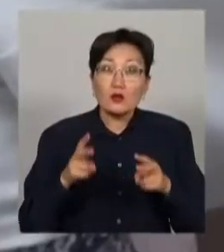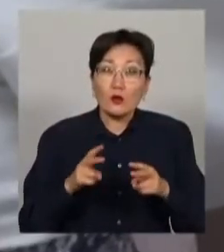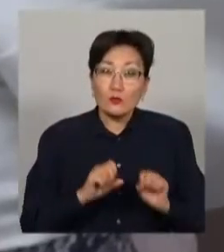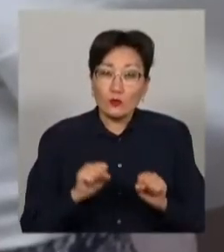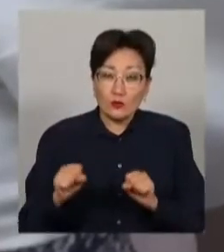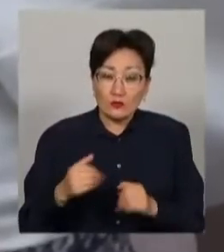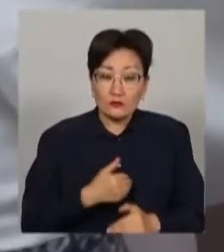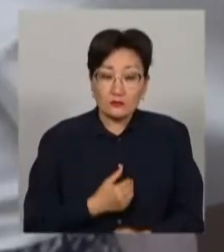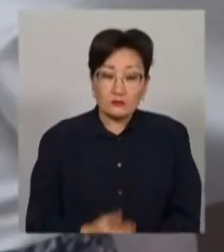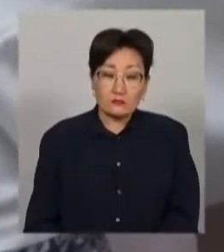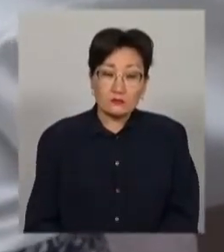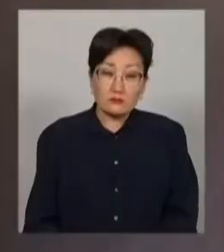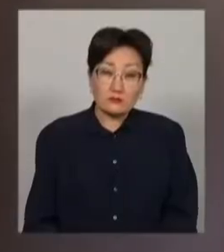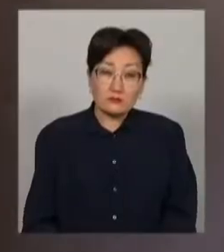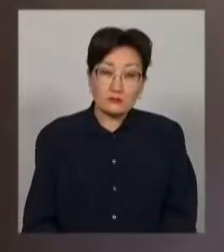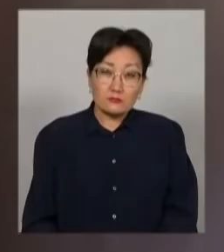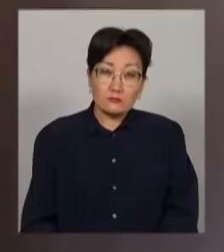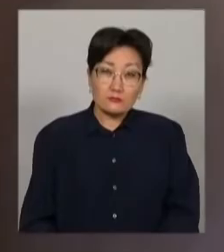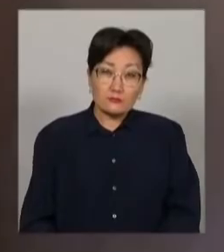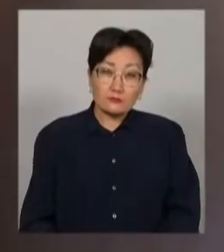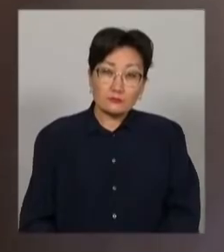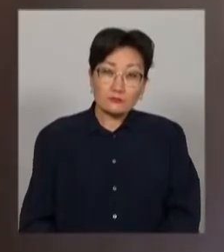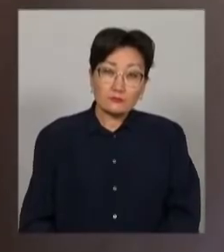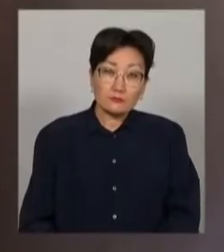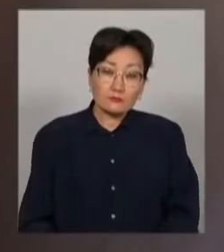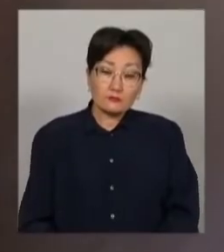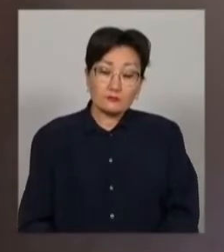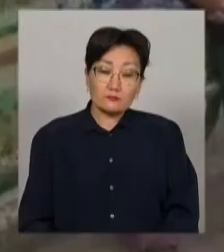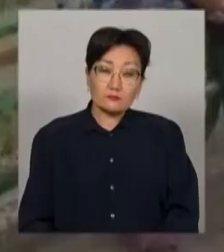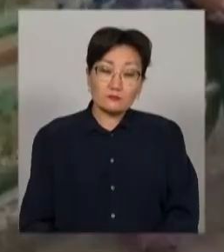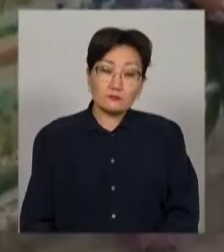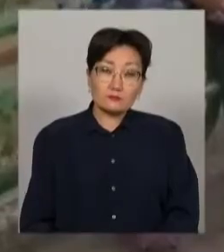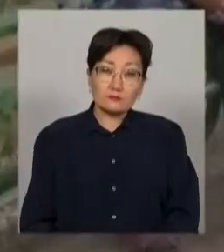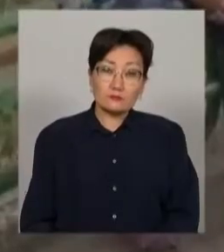алдын алса дейді. Асылбек Тойбек, Нұрлан Өтеген, Ринат Утеев, Алматы телеарнасы, Нұр-Сұлтан.